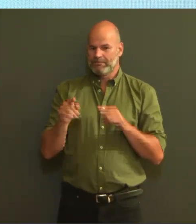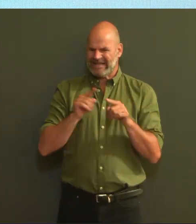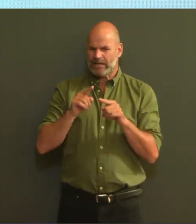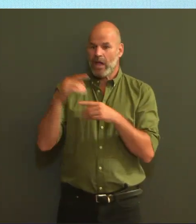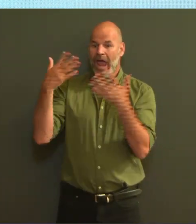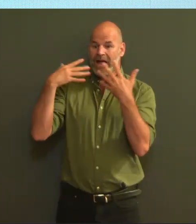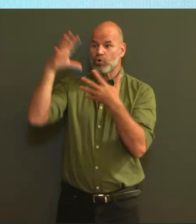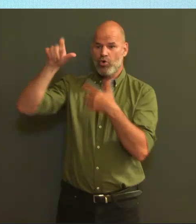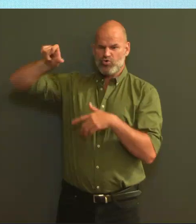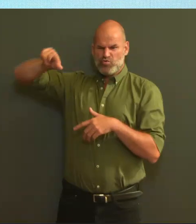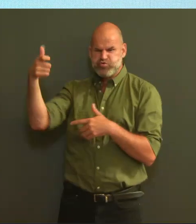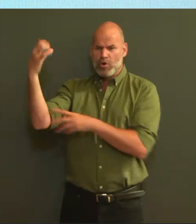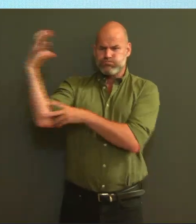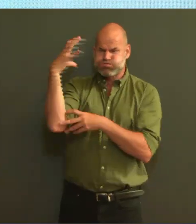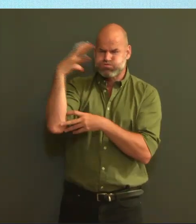in kwestie.